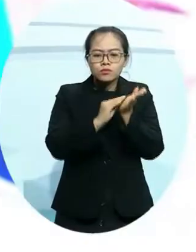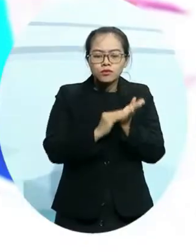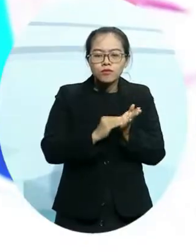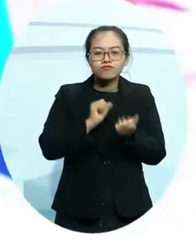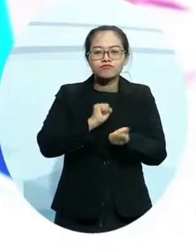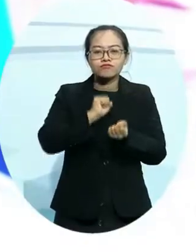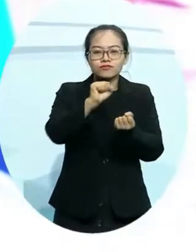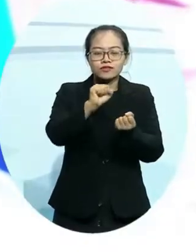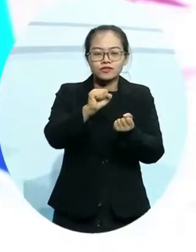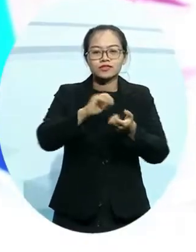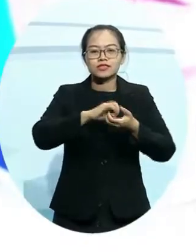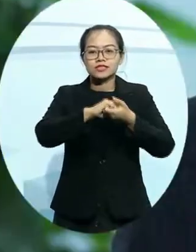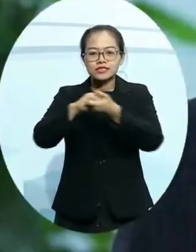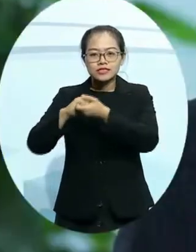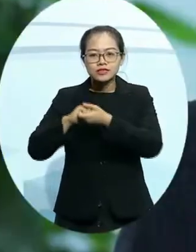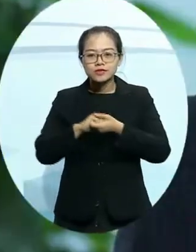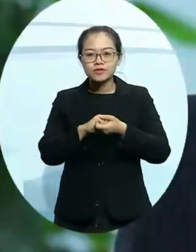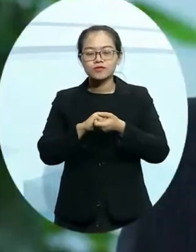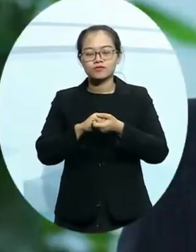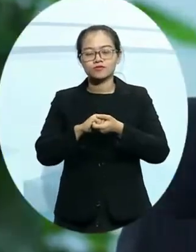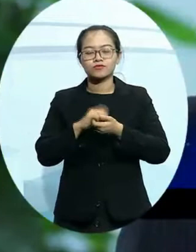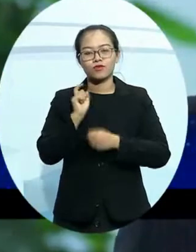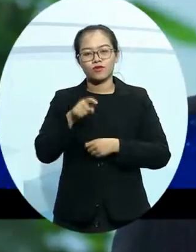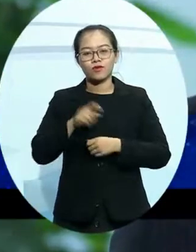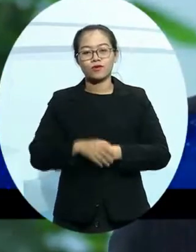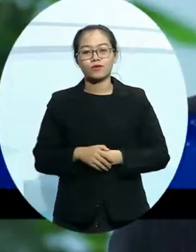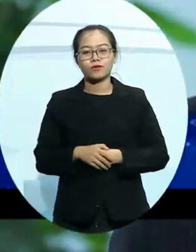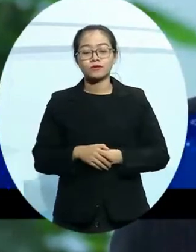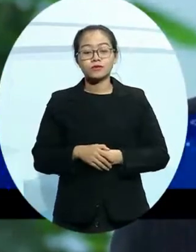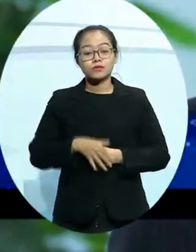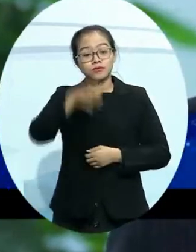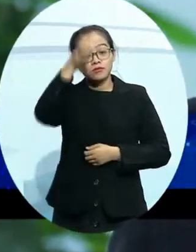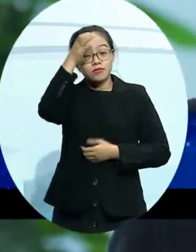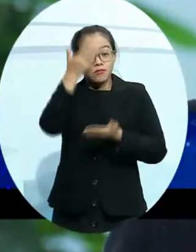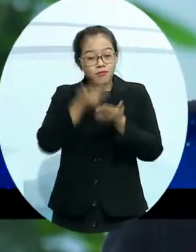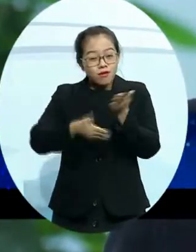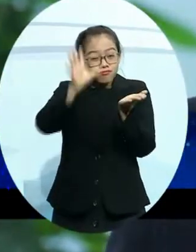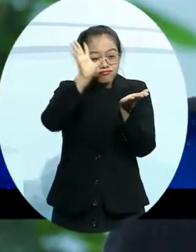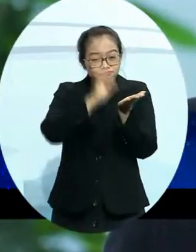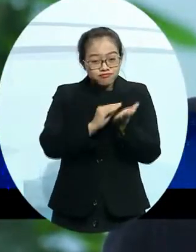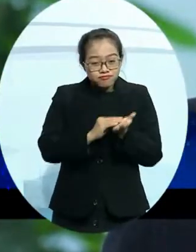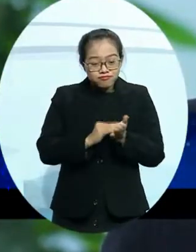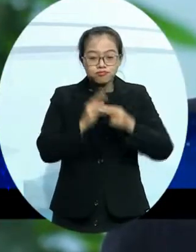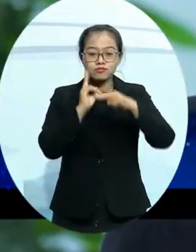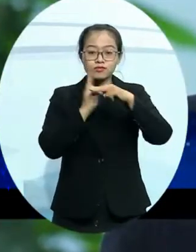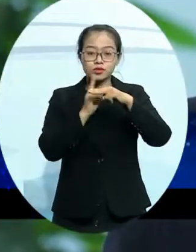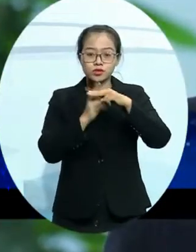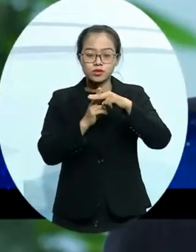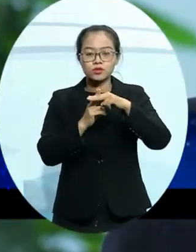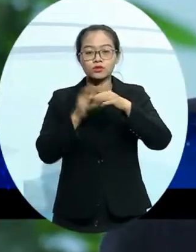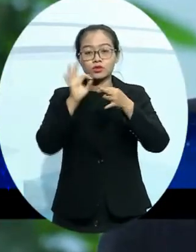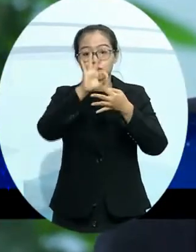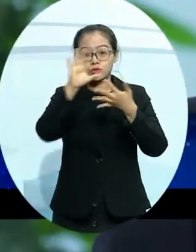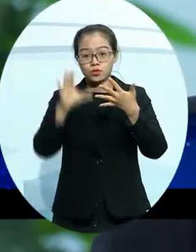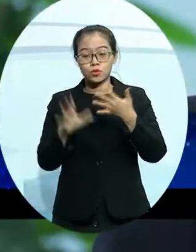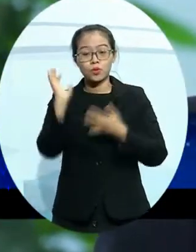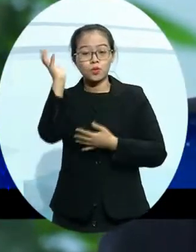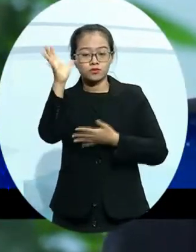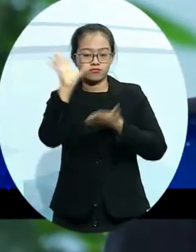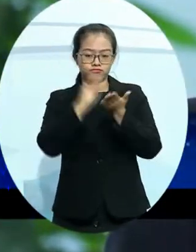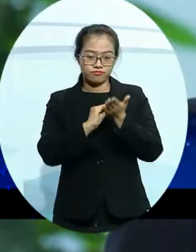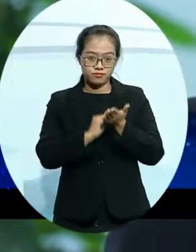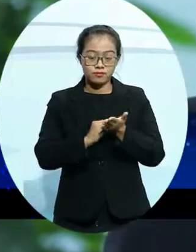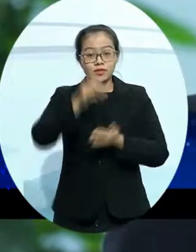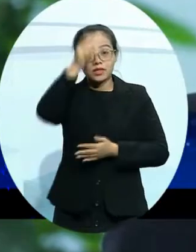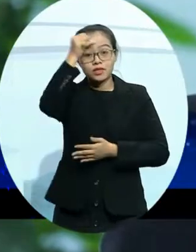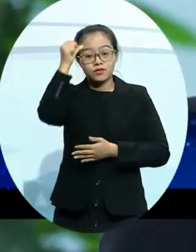đoàn các hiệp hội giao nhận quốc tế. Tôi liên tục cập nhật với những kiến thức và các cái yêu cầu theo tiêu chuẩn của quốc tế và chính bởi vậy mà sinh